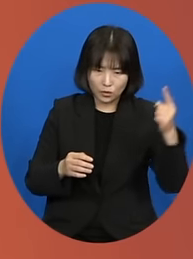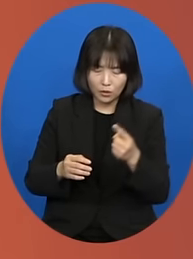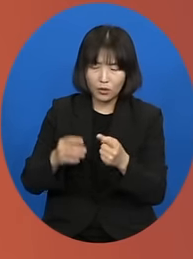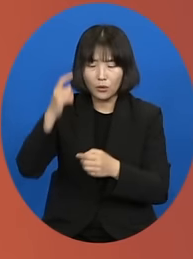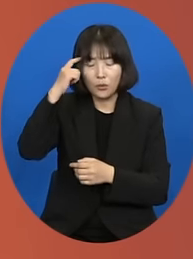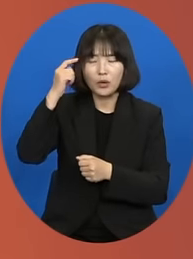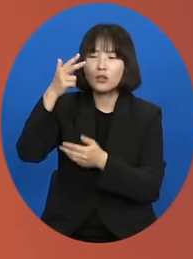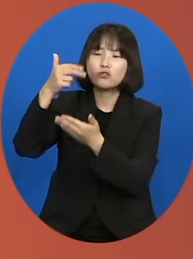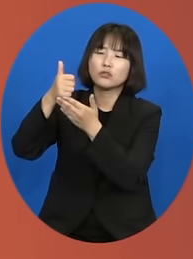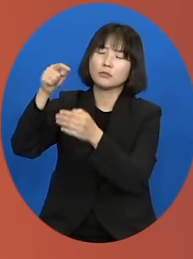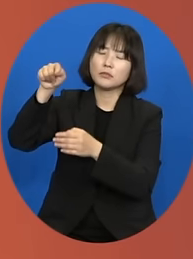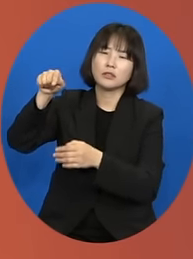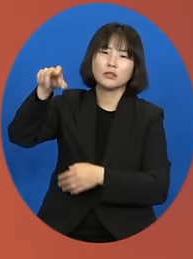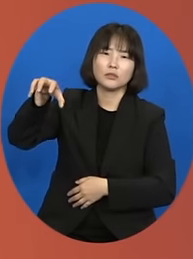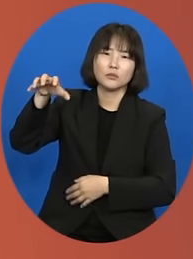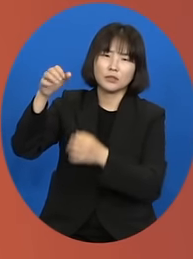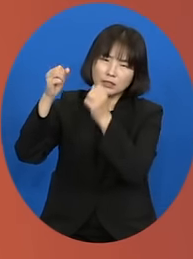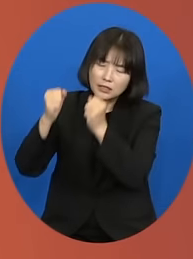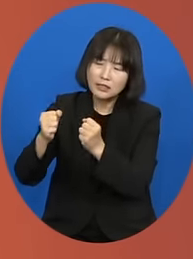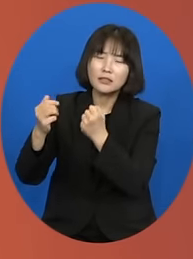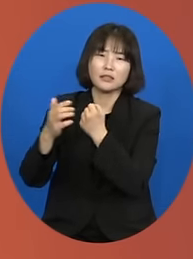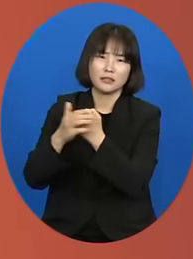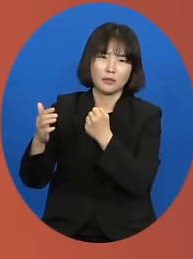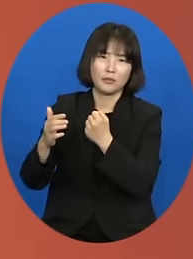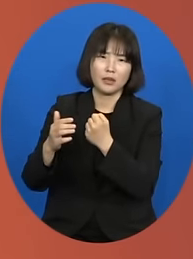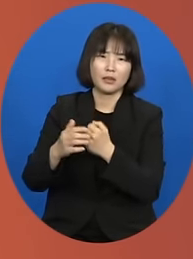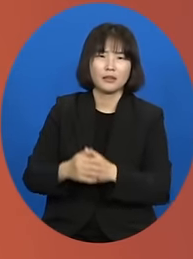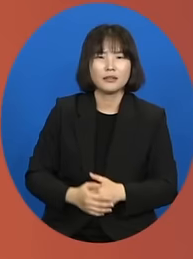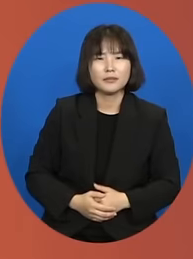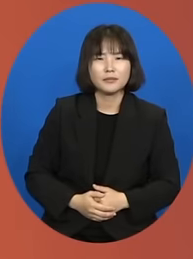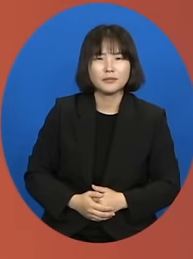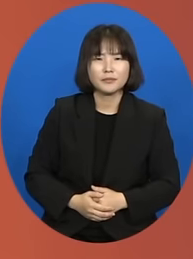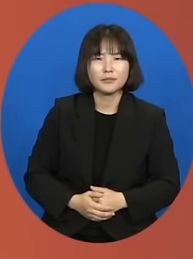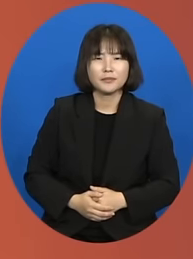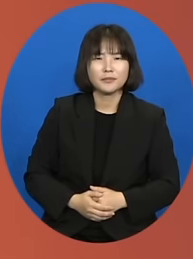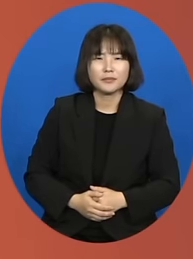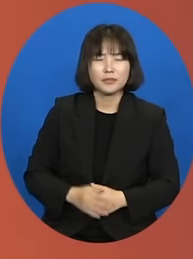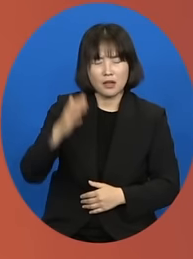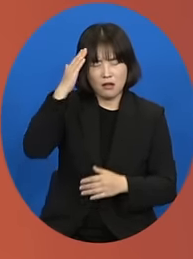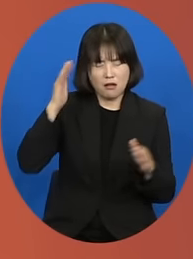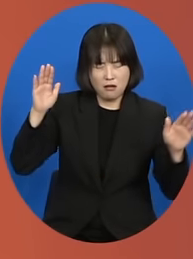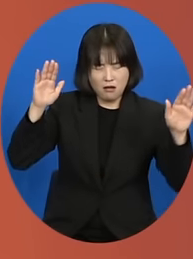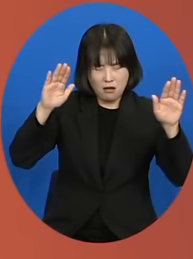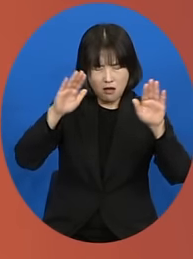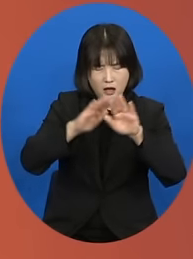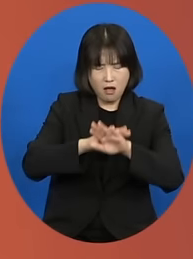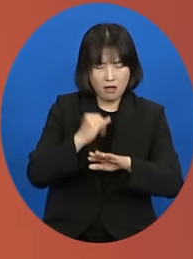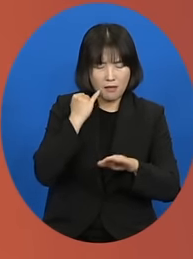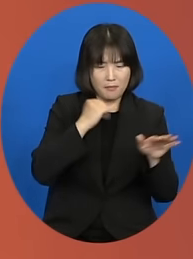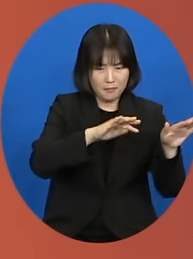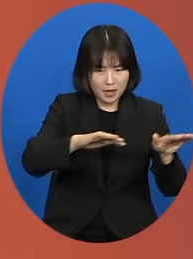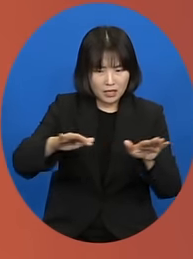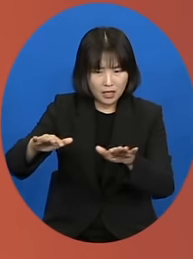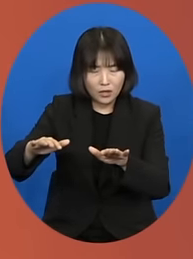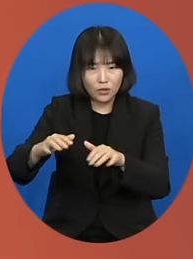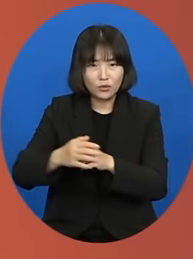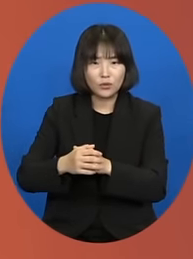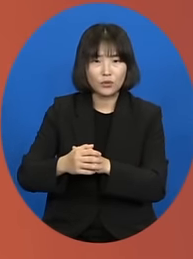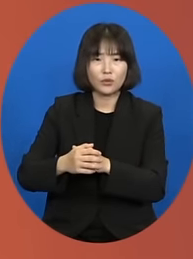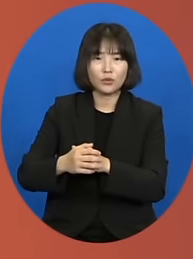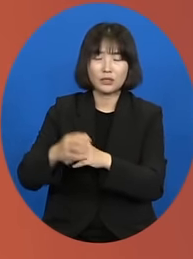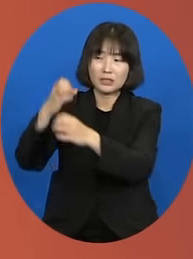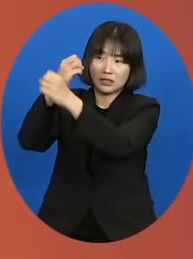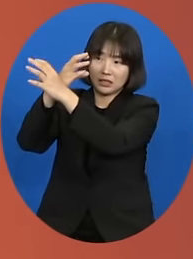때문에 그렇습니다. 아무리 칠같이 어두운 밤바다라 할지라도 등대가 저 멀리 있으면 그 등대를